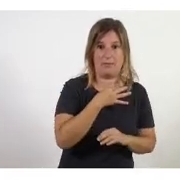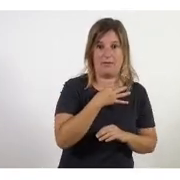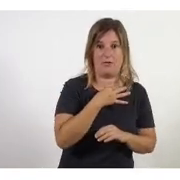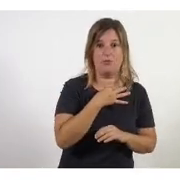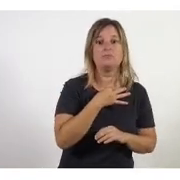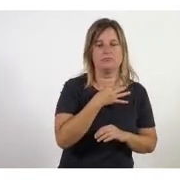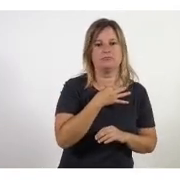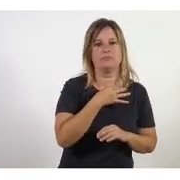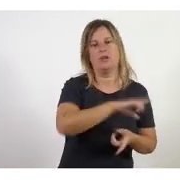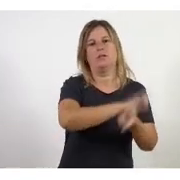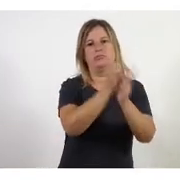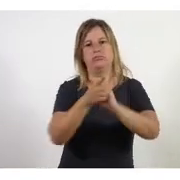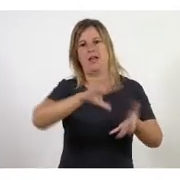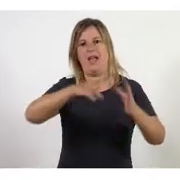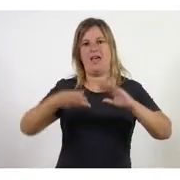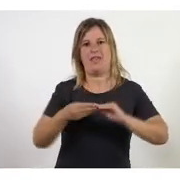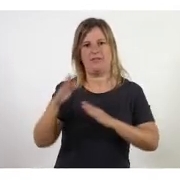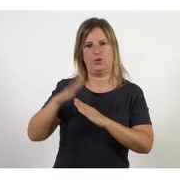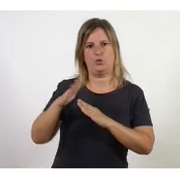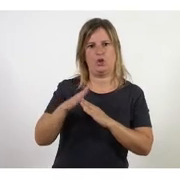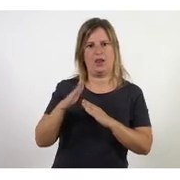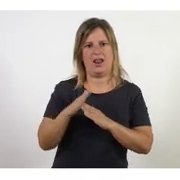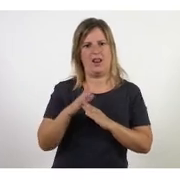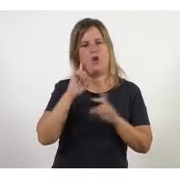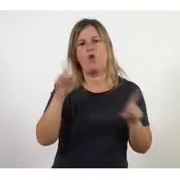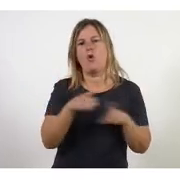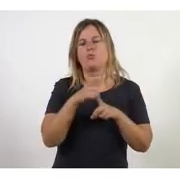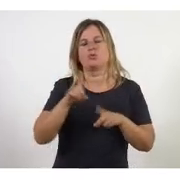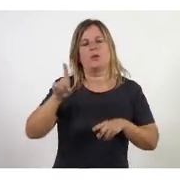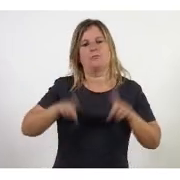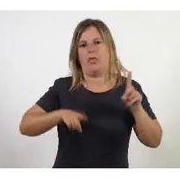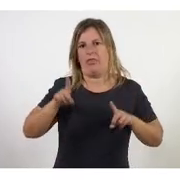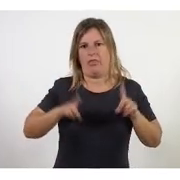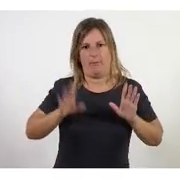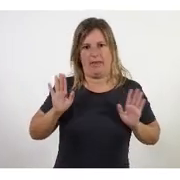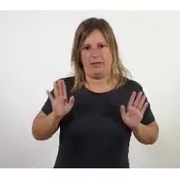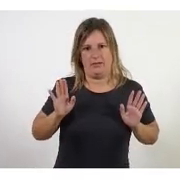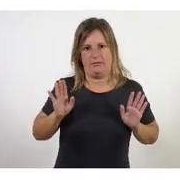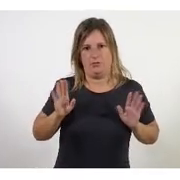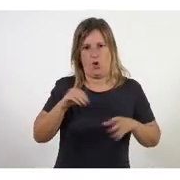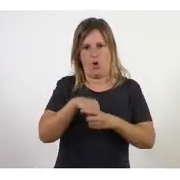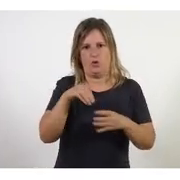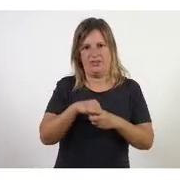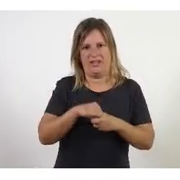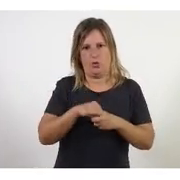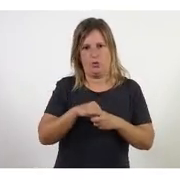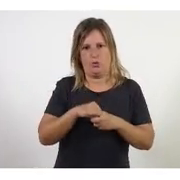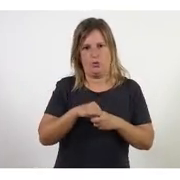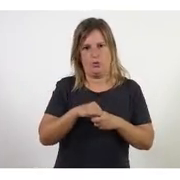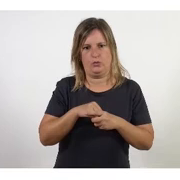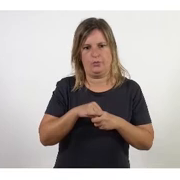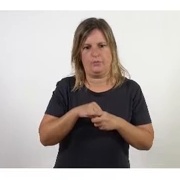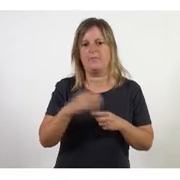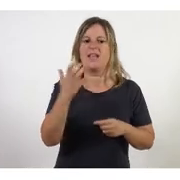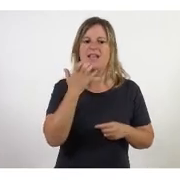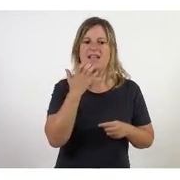feien aquest tutorial. La música de fons és opcional, depèn del tipus de contingut que estiguis fent. Aquí teniu